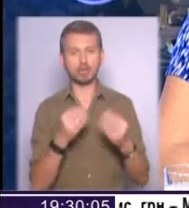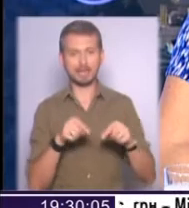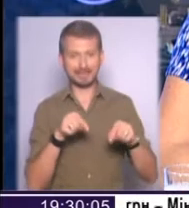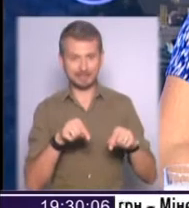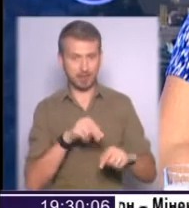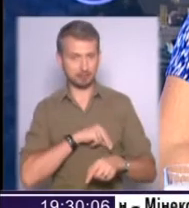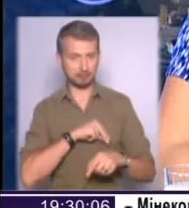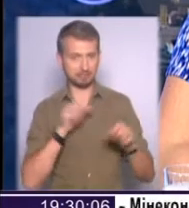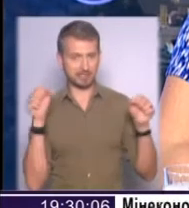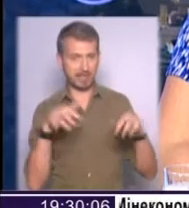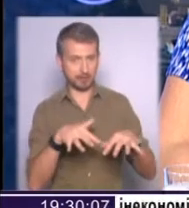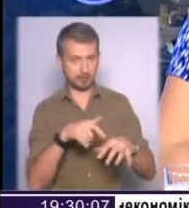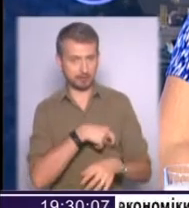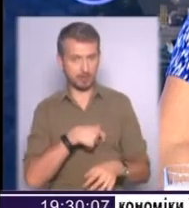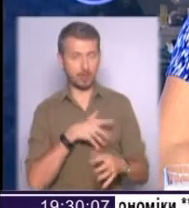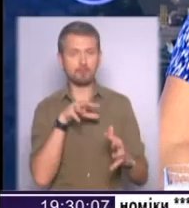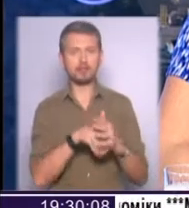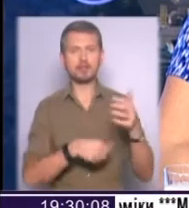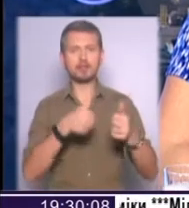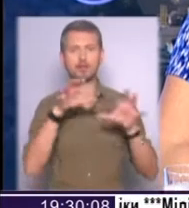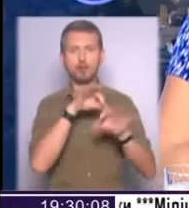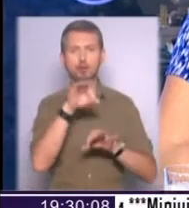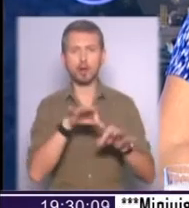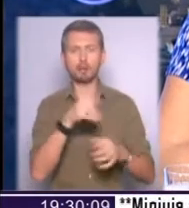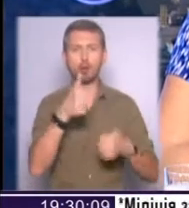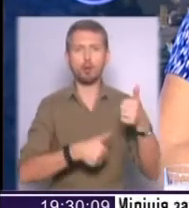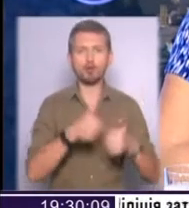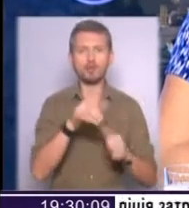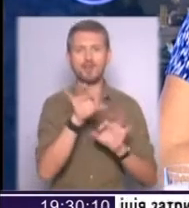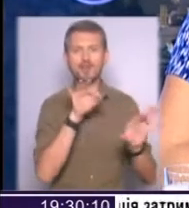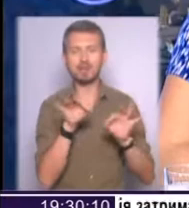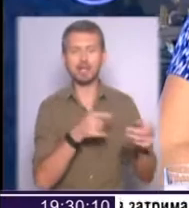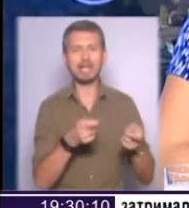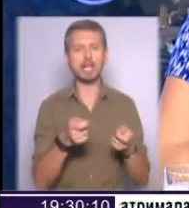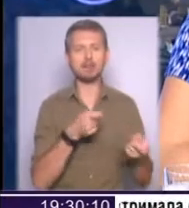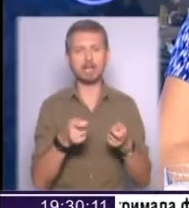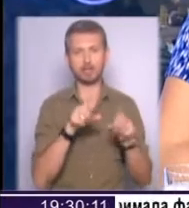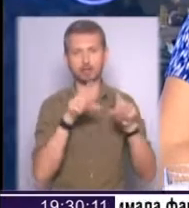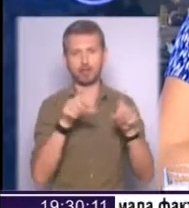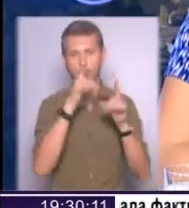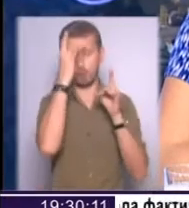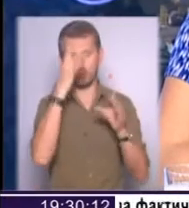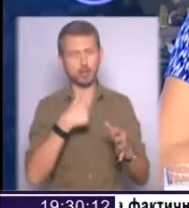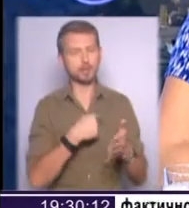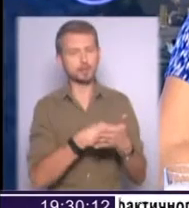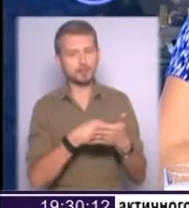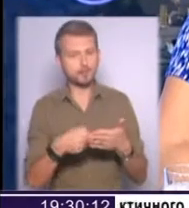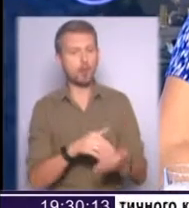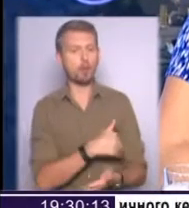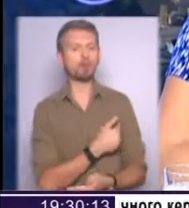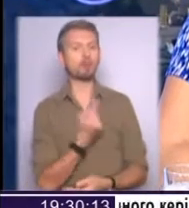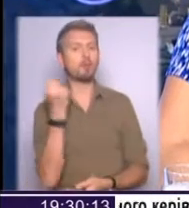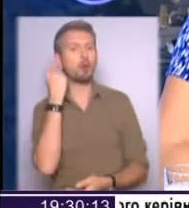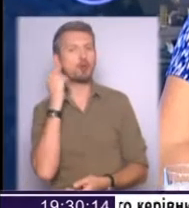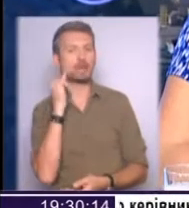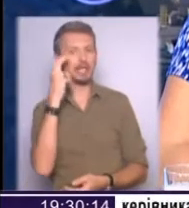внесений законопроект про конкурсний відбір керівників установ культури. Я мушу наголосити це, я хочу, щоб мене почули і кияни,